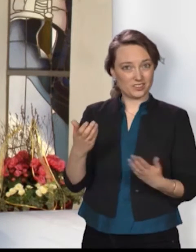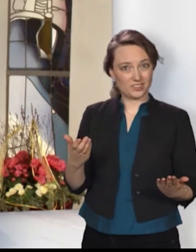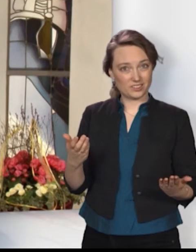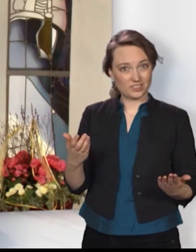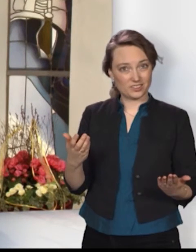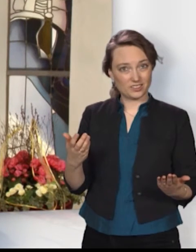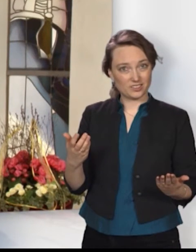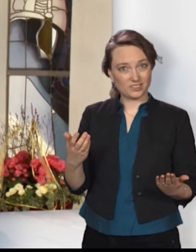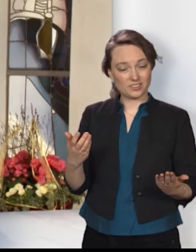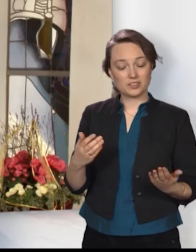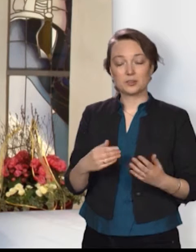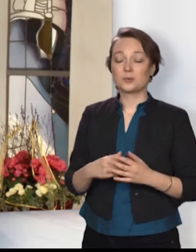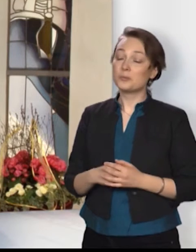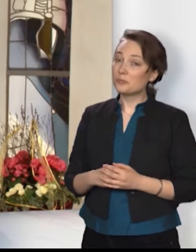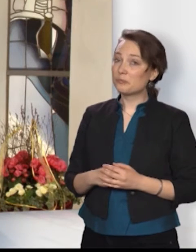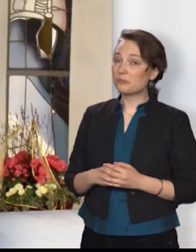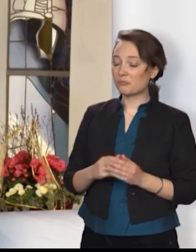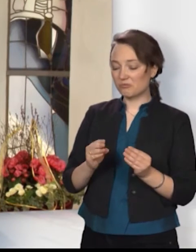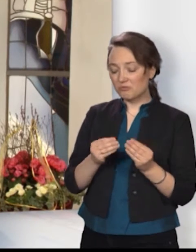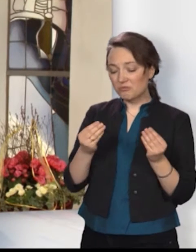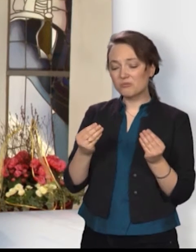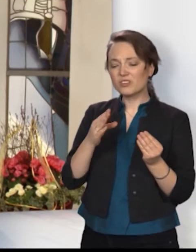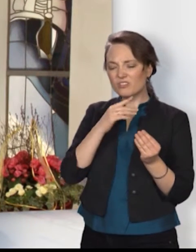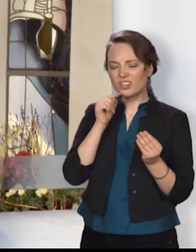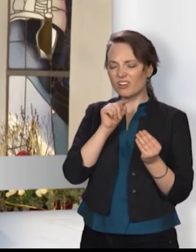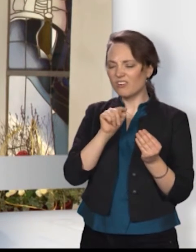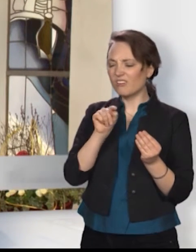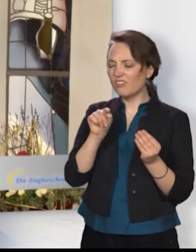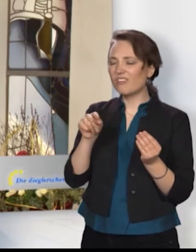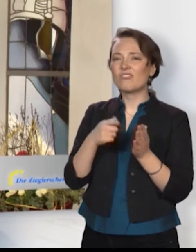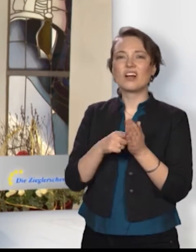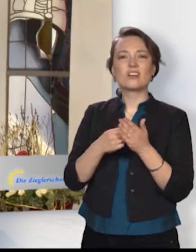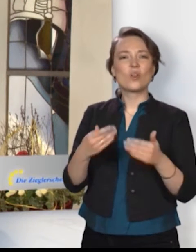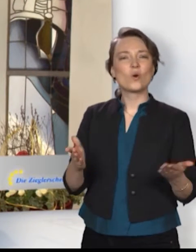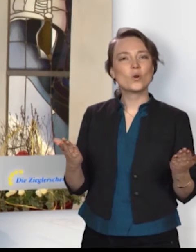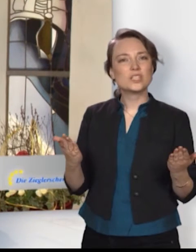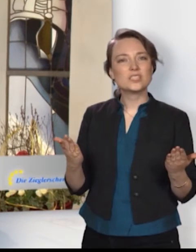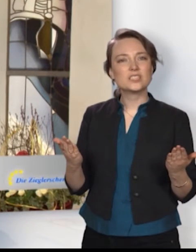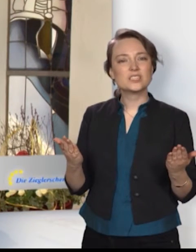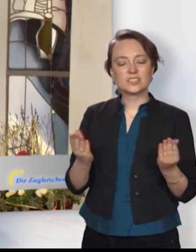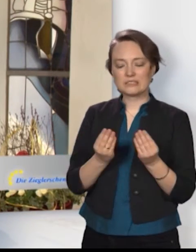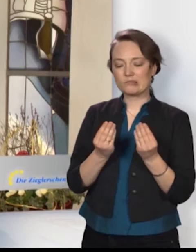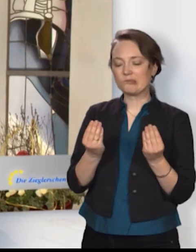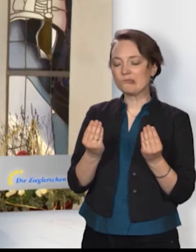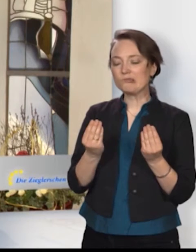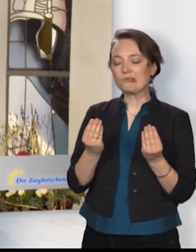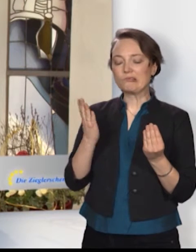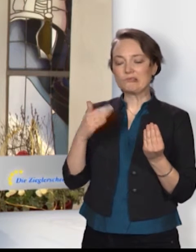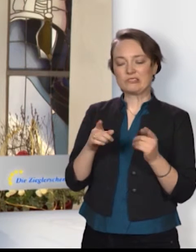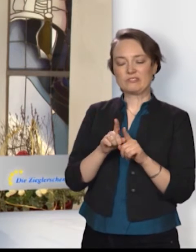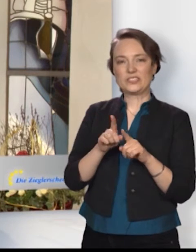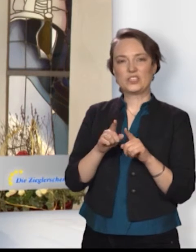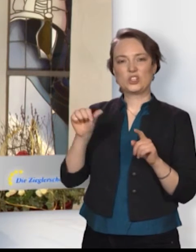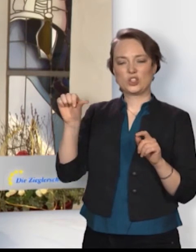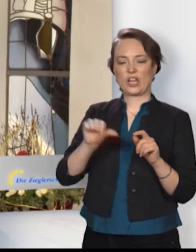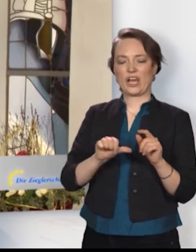Da ist also viel wertloses Zeug dabei. Das sieht fast aus nach einem schlechten Blatt, das man in